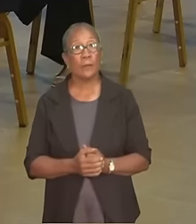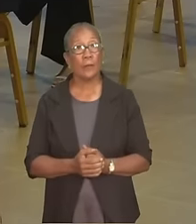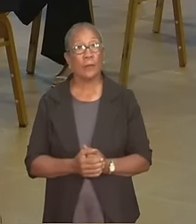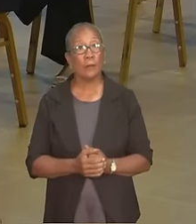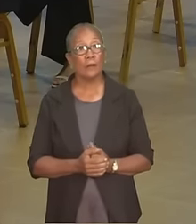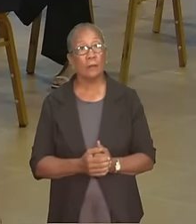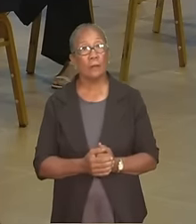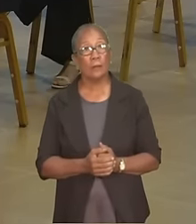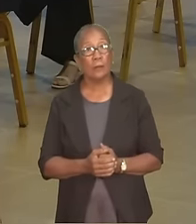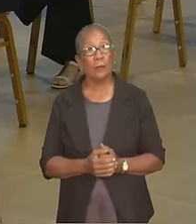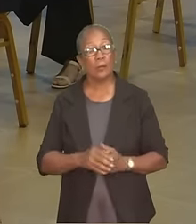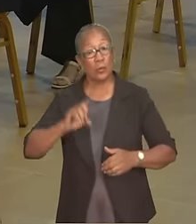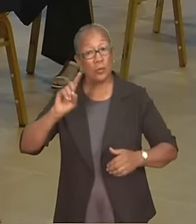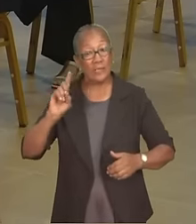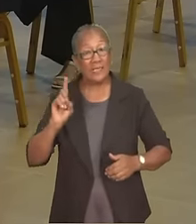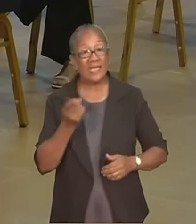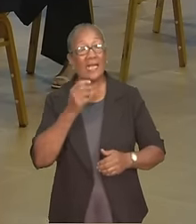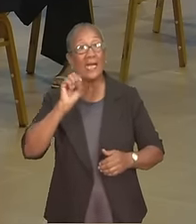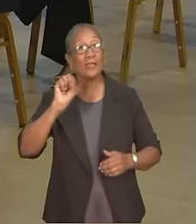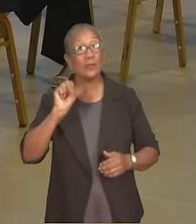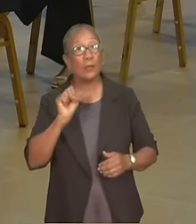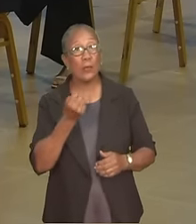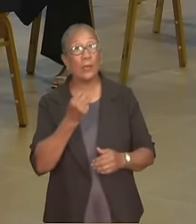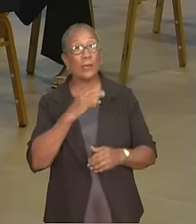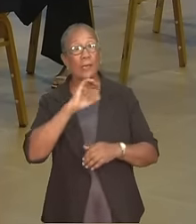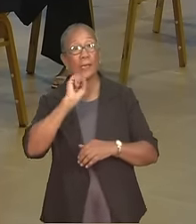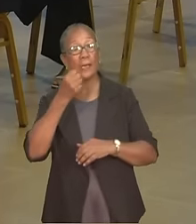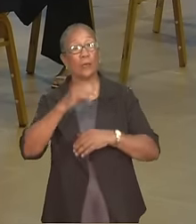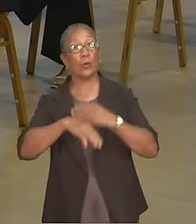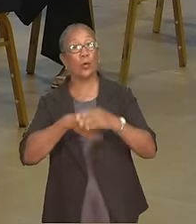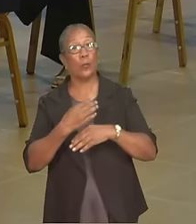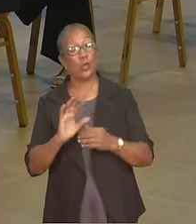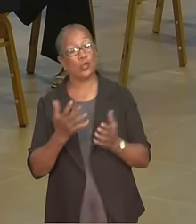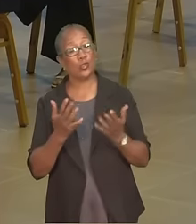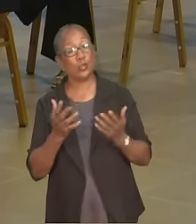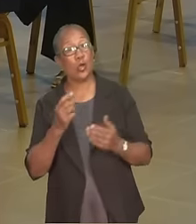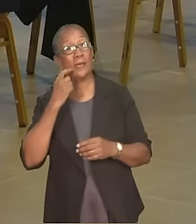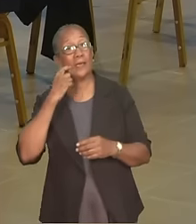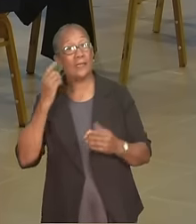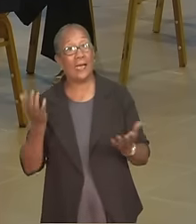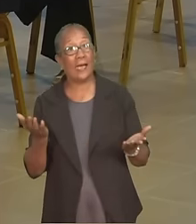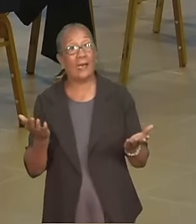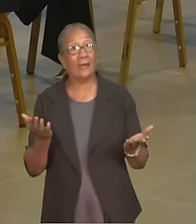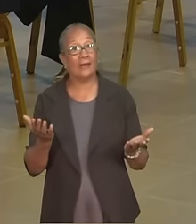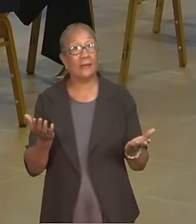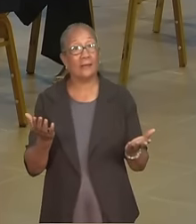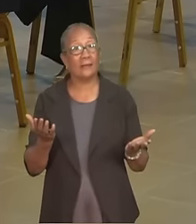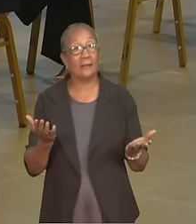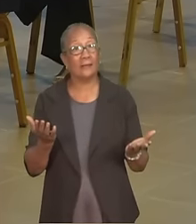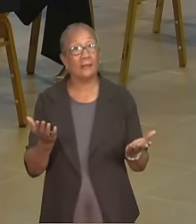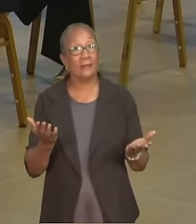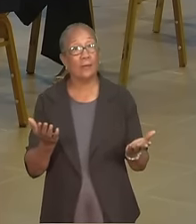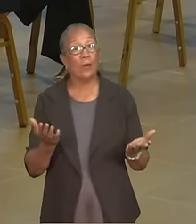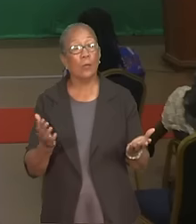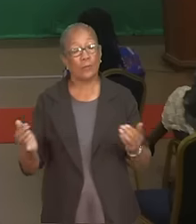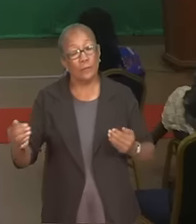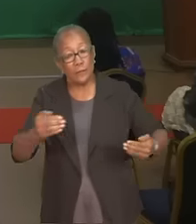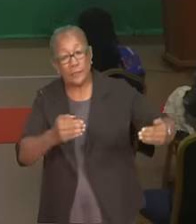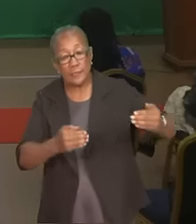een zo snel als mogelijke manier kan plaatsvinden. Sommige data moeten nog verzameld